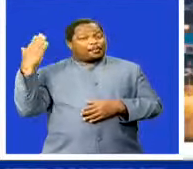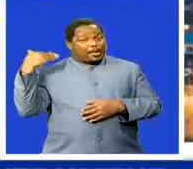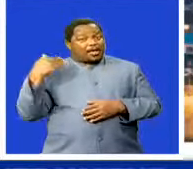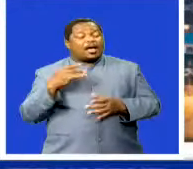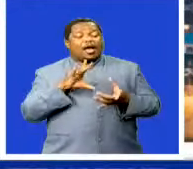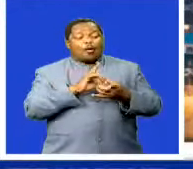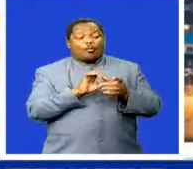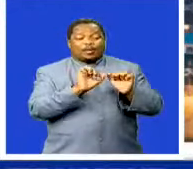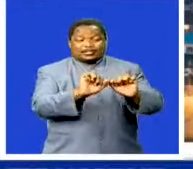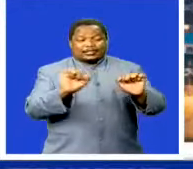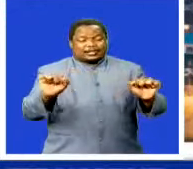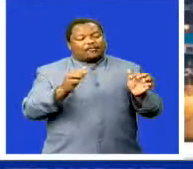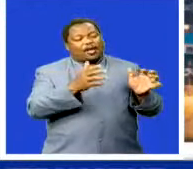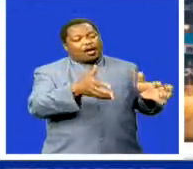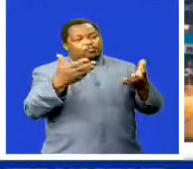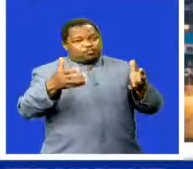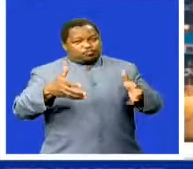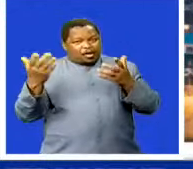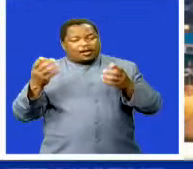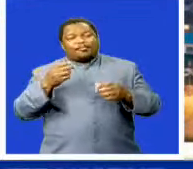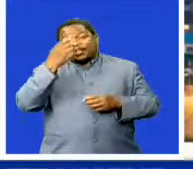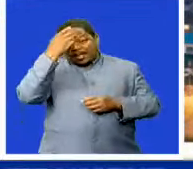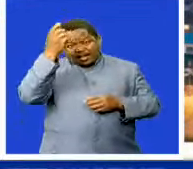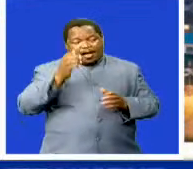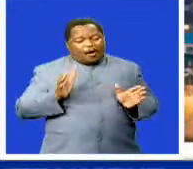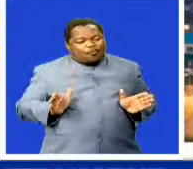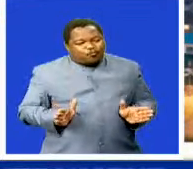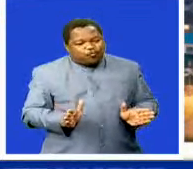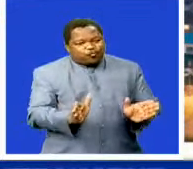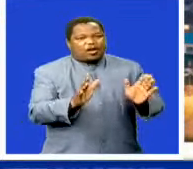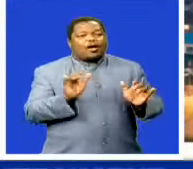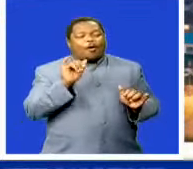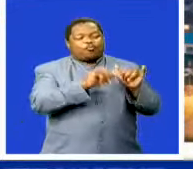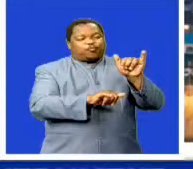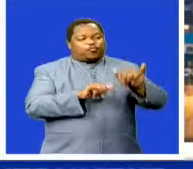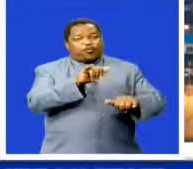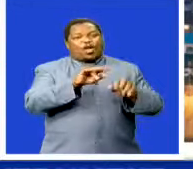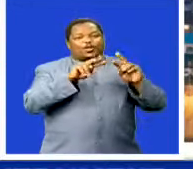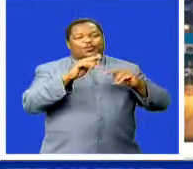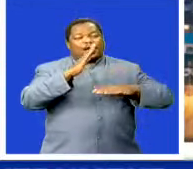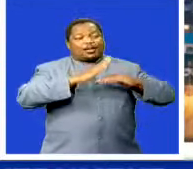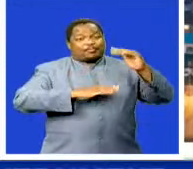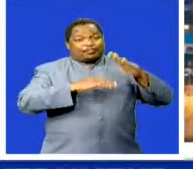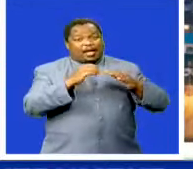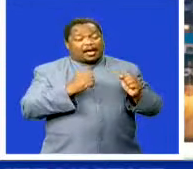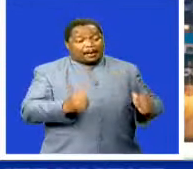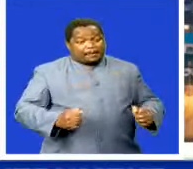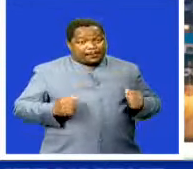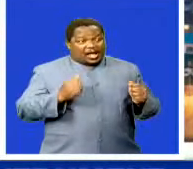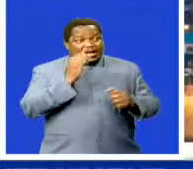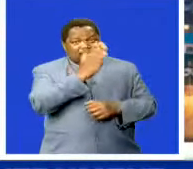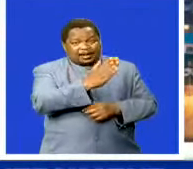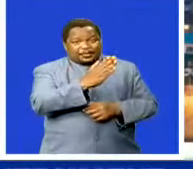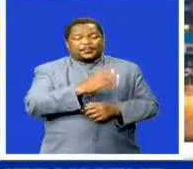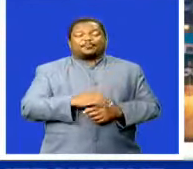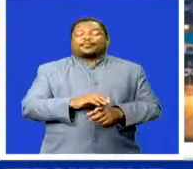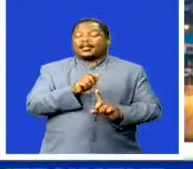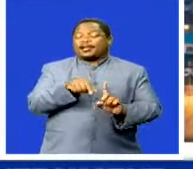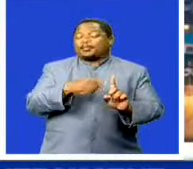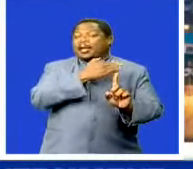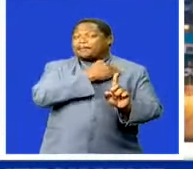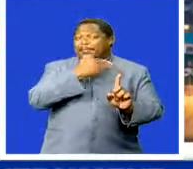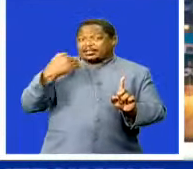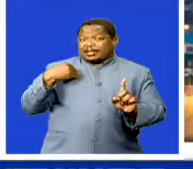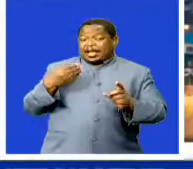Mswati the 3rd International Airport ngokusho kwendvuna yethu ekuhlela umnotho uDokotela Thambo Gina ulumende ulungise imali lengetulu kwetigidzi